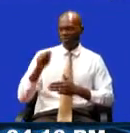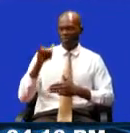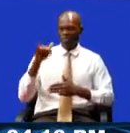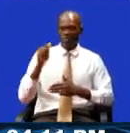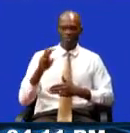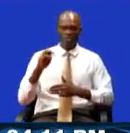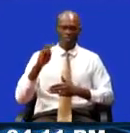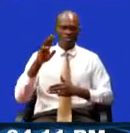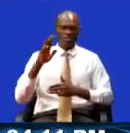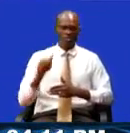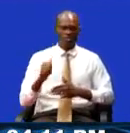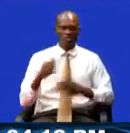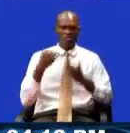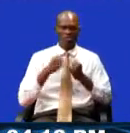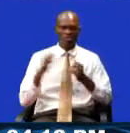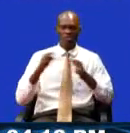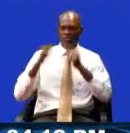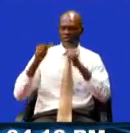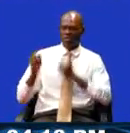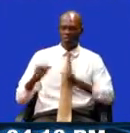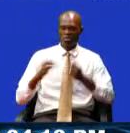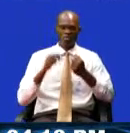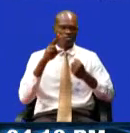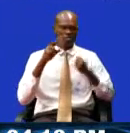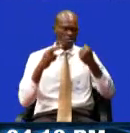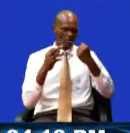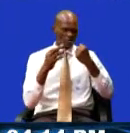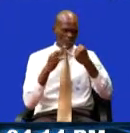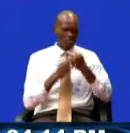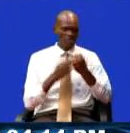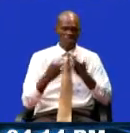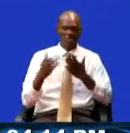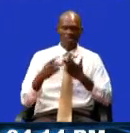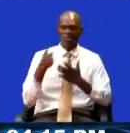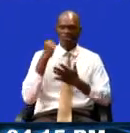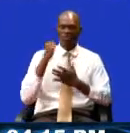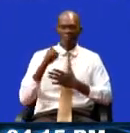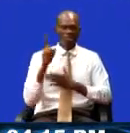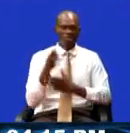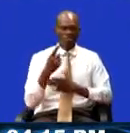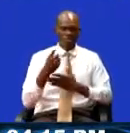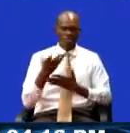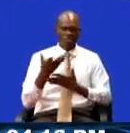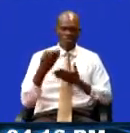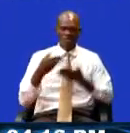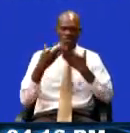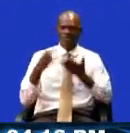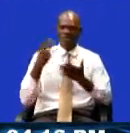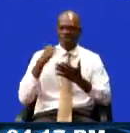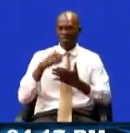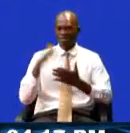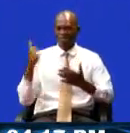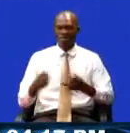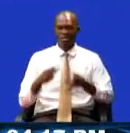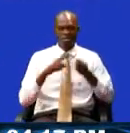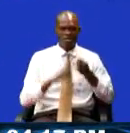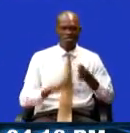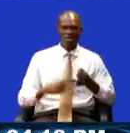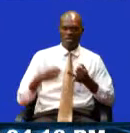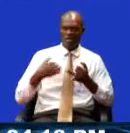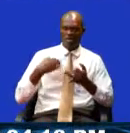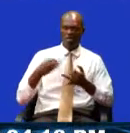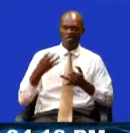prario gaboro neo yudo menda maromo siling gana mia chiel moro kamoro eka chiel kumge to neo yudo silings gana mia